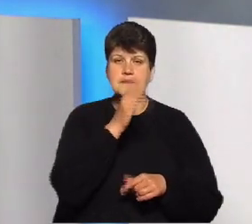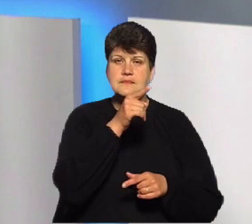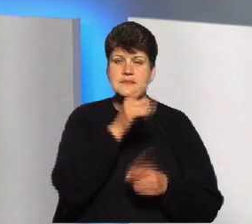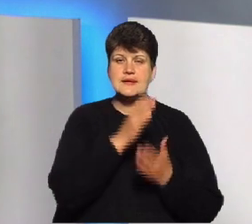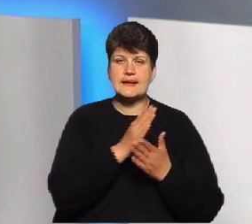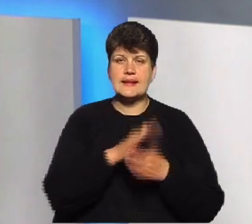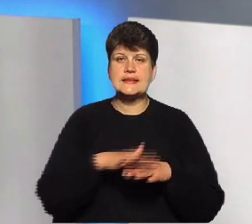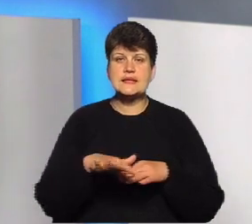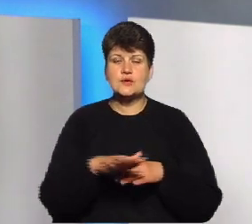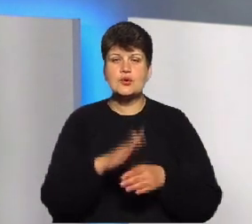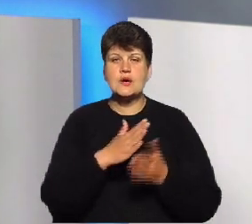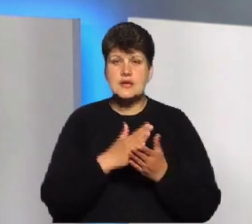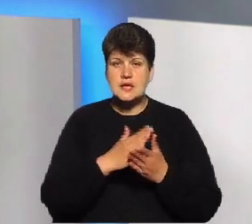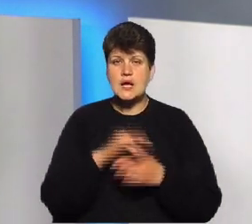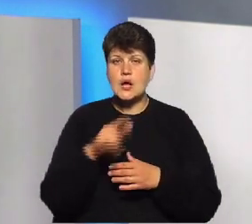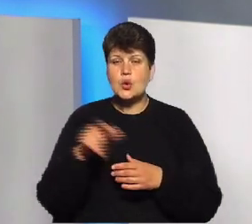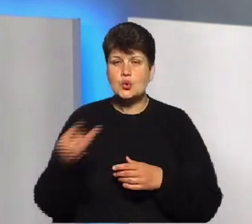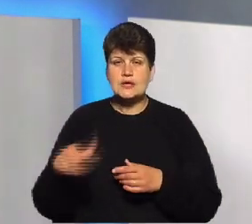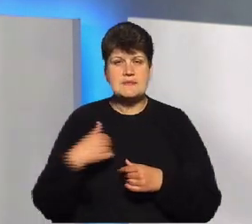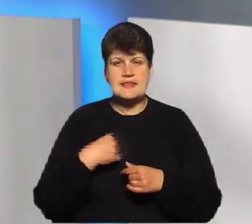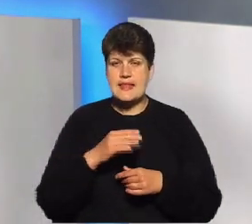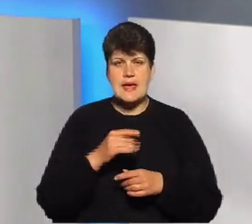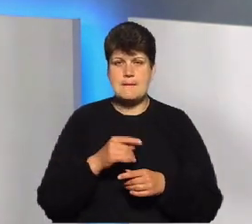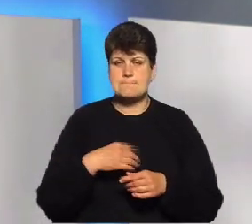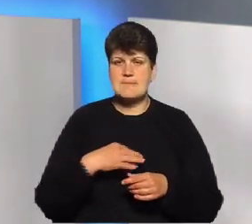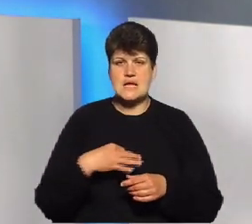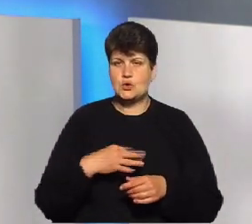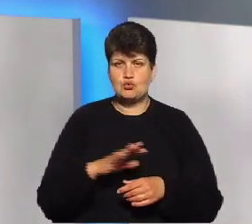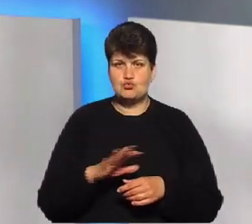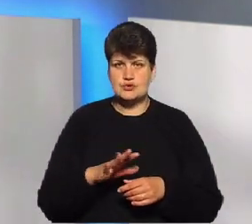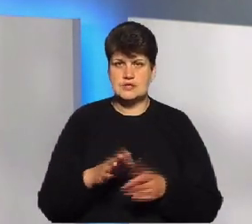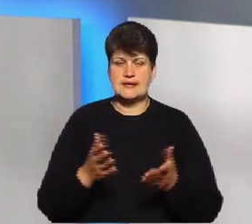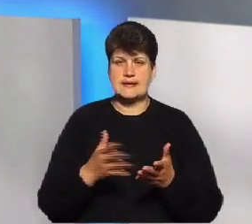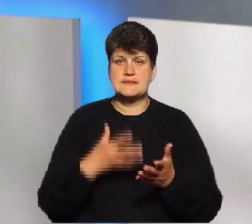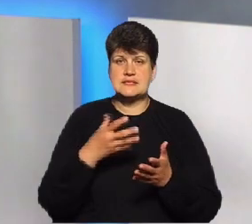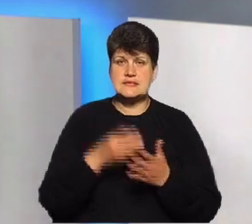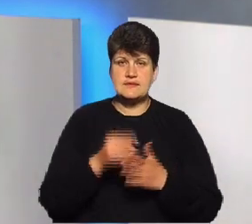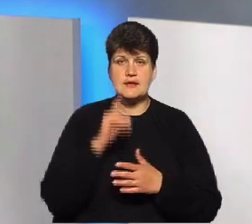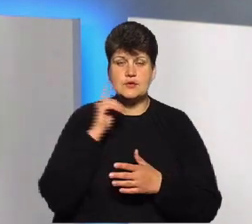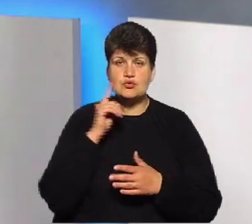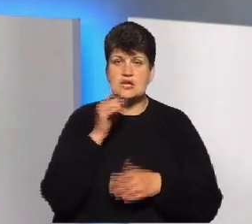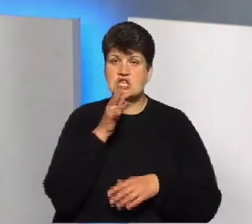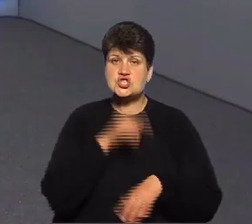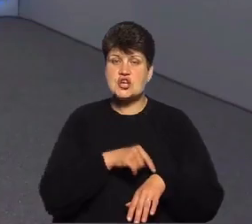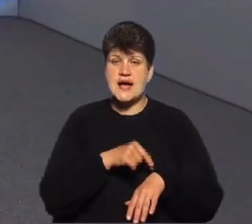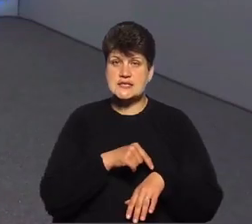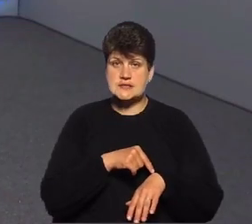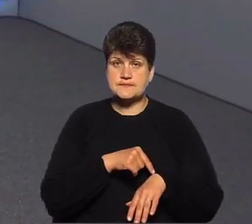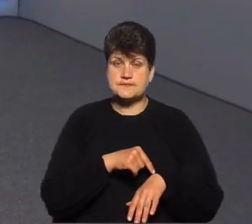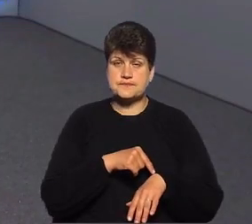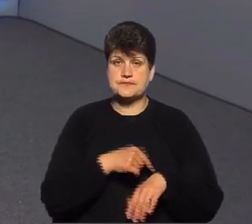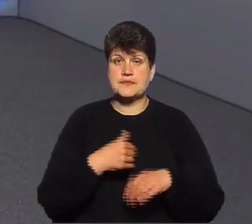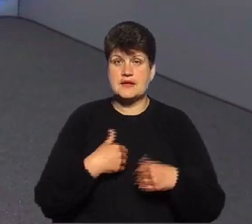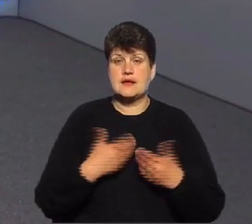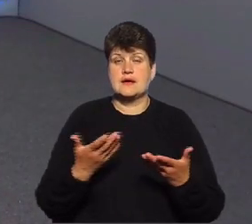люди, які мені небайдужі, і яким в свій юний час, там шкільний час, я якимось чином допомагав